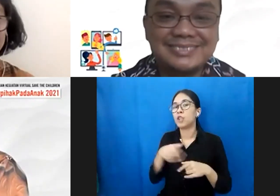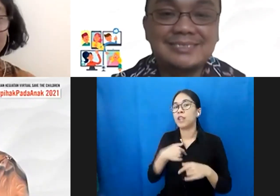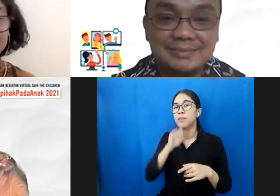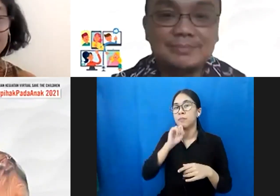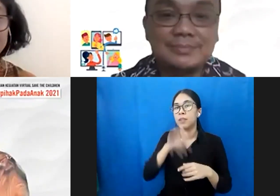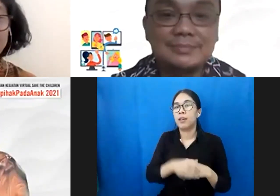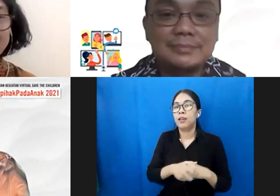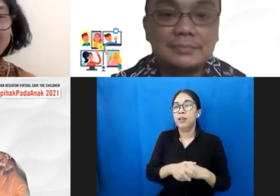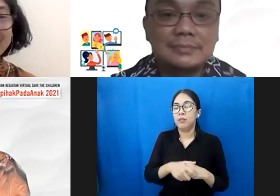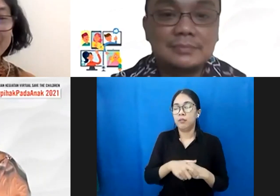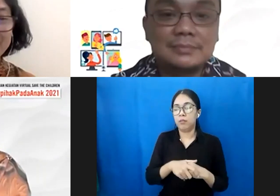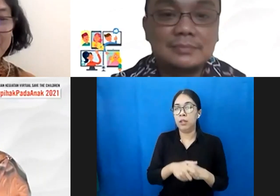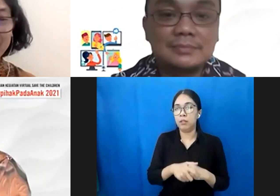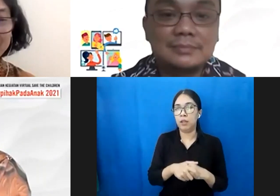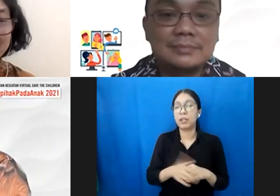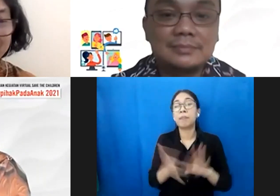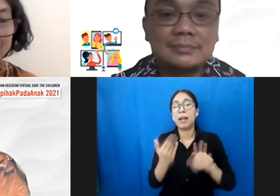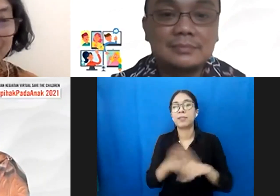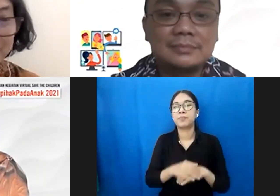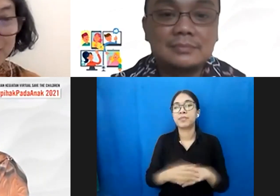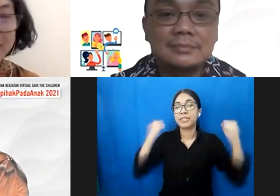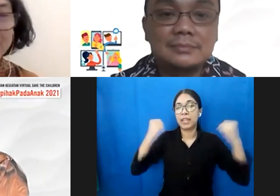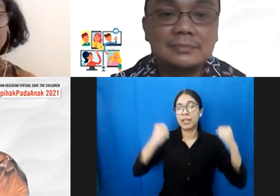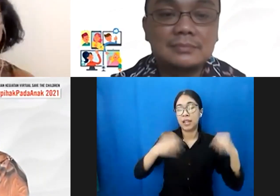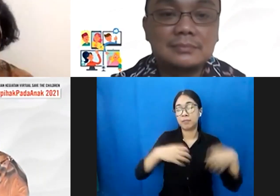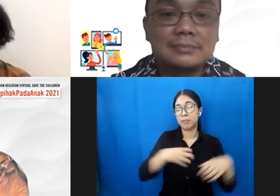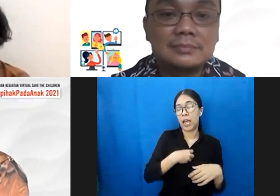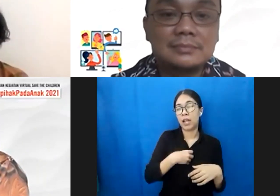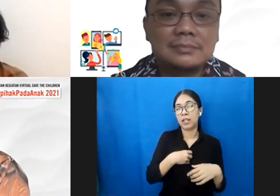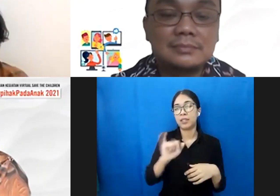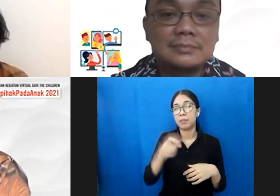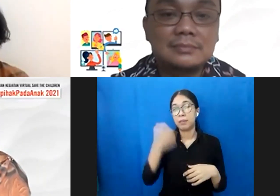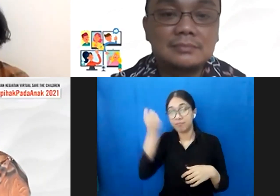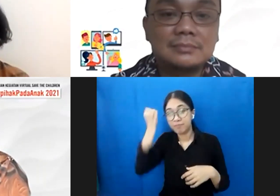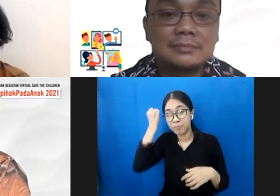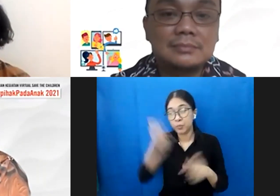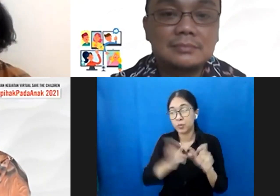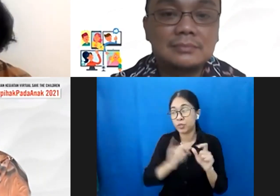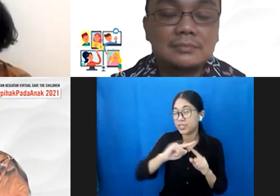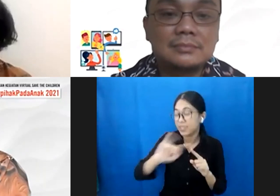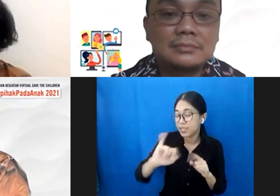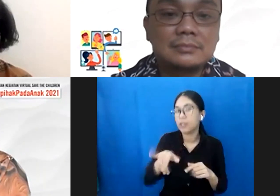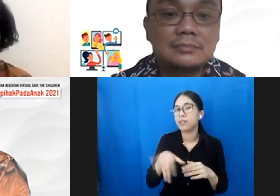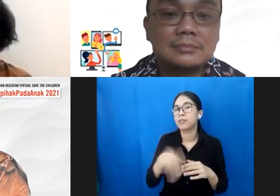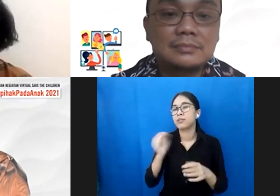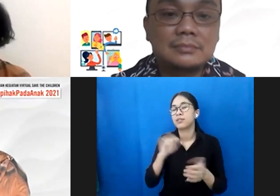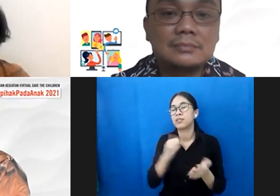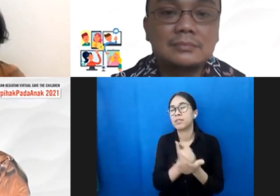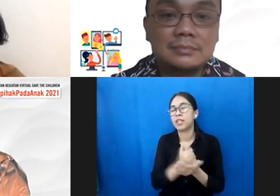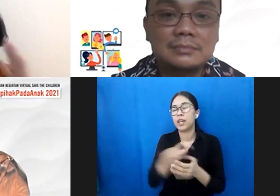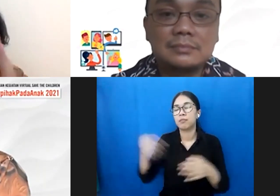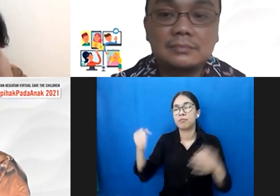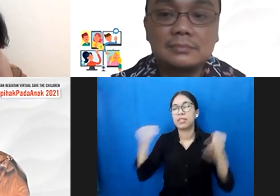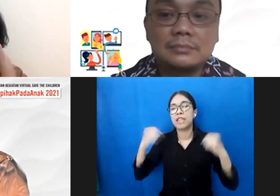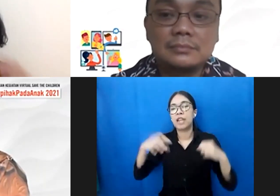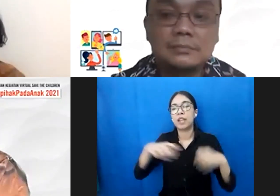bahwa kesehatan, kita balik lagi kesehatan jiwa ya, Bu Siti juga ya. Kesehatan jiwa itu sebenarnya urusannya semua orang gitu ya,